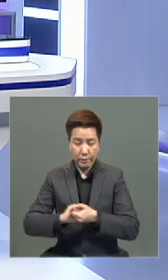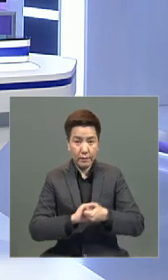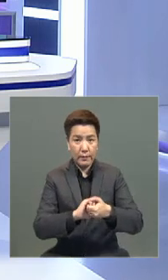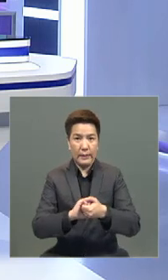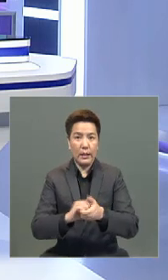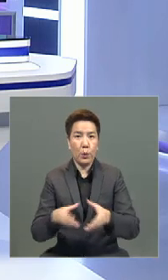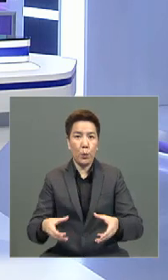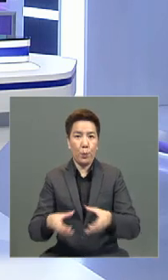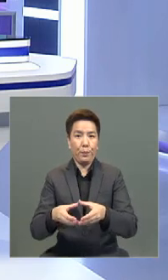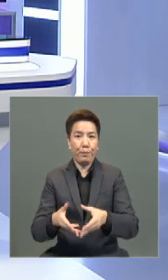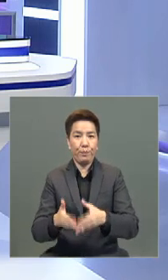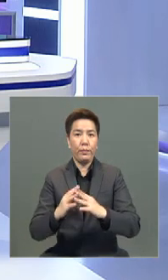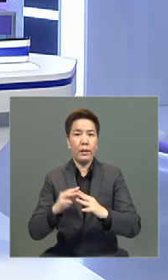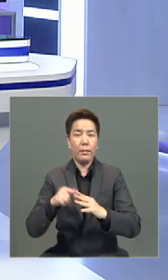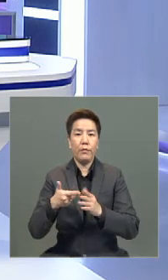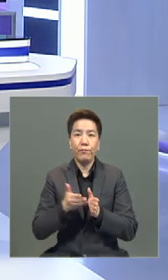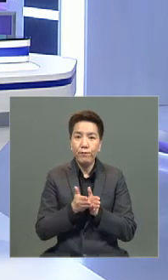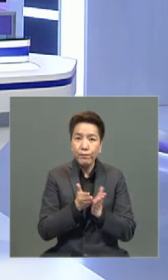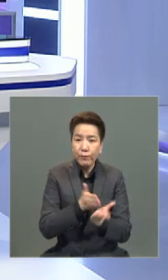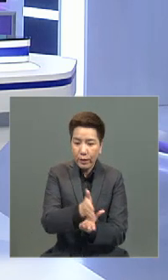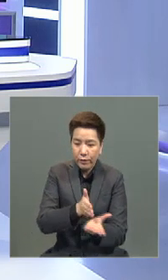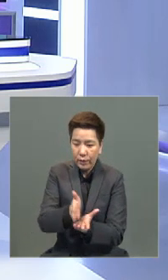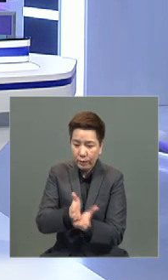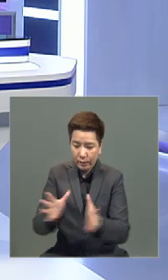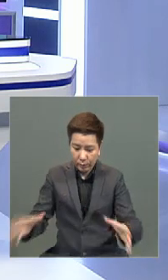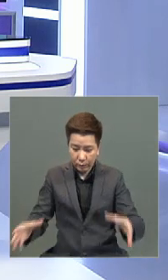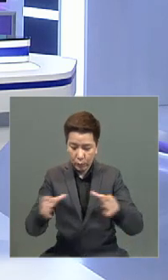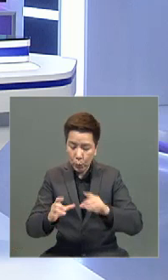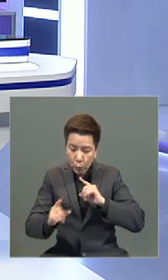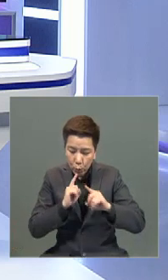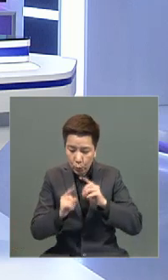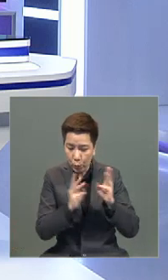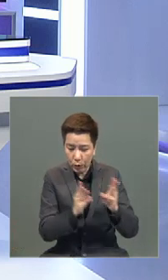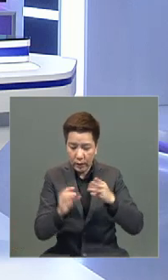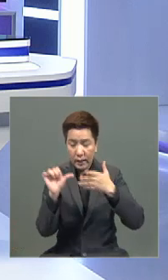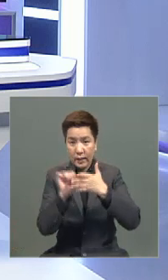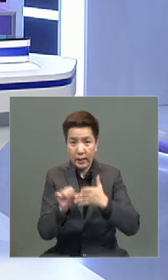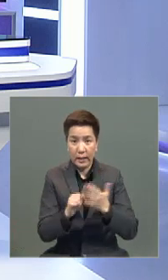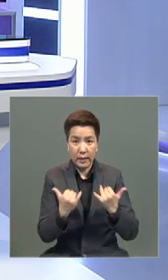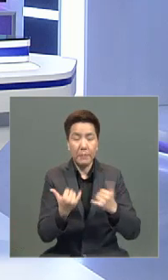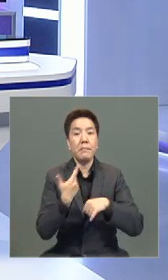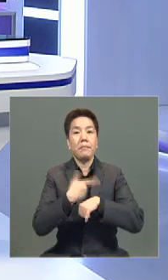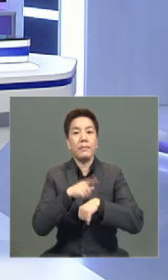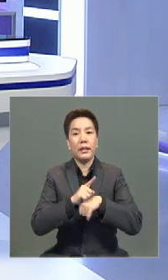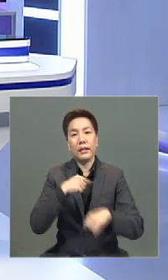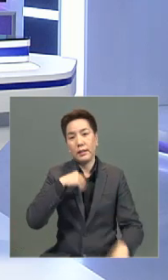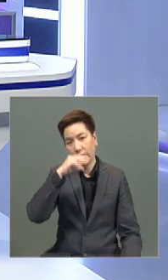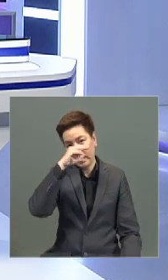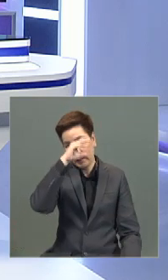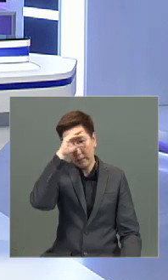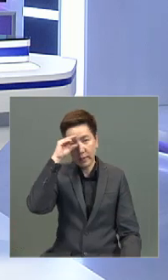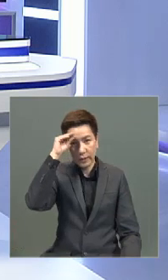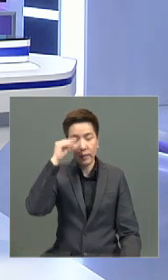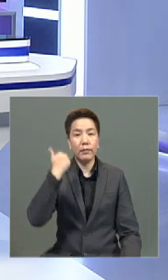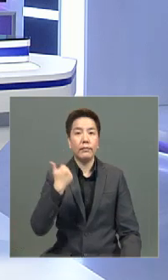สมานฉันท์ขึ้นนะครับที่มีตัวแทนจากหลายฝ่ายมาพูดคุยกันเพื่อหาทางออกร่วมกันซึ่งทั้งประธานชวนเนี่ยนะครับ